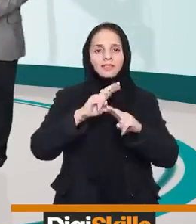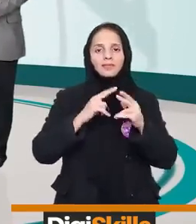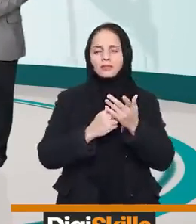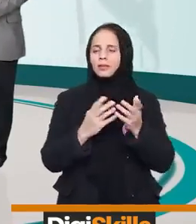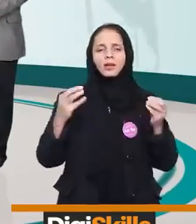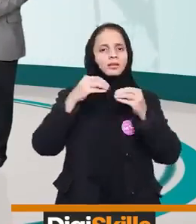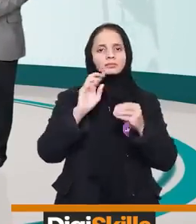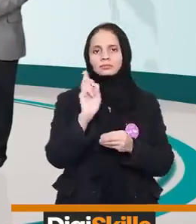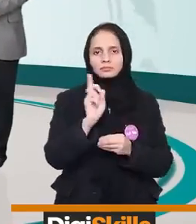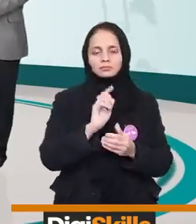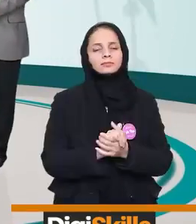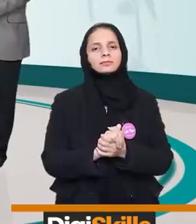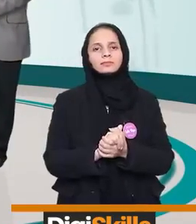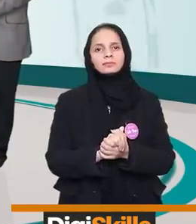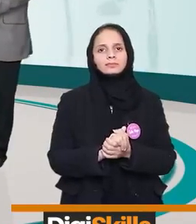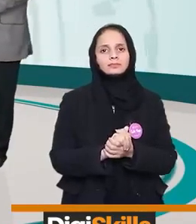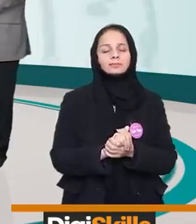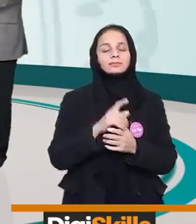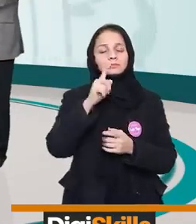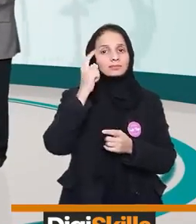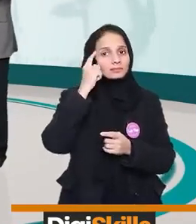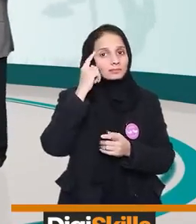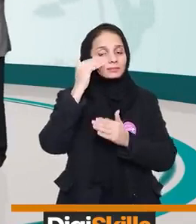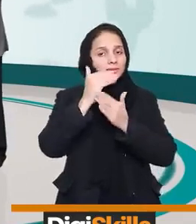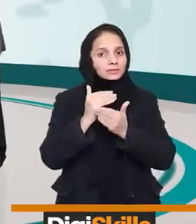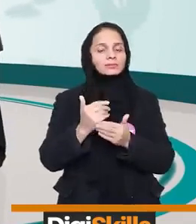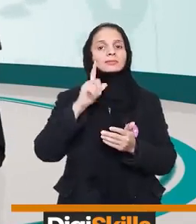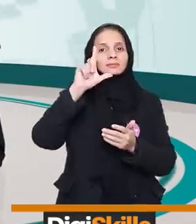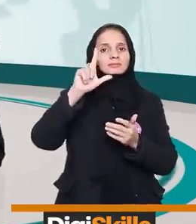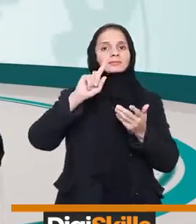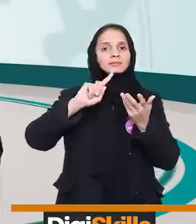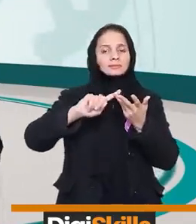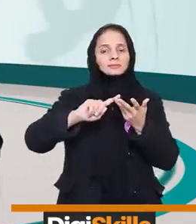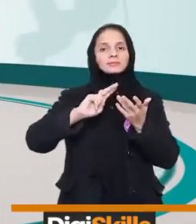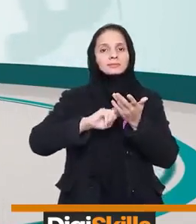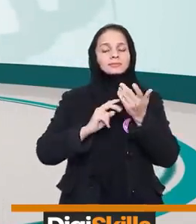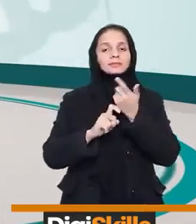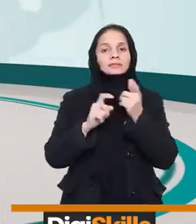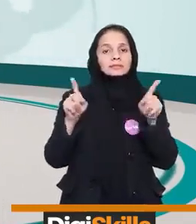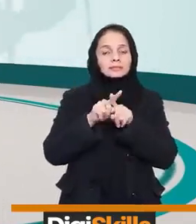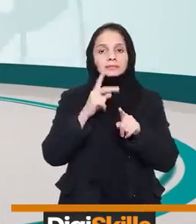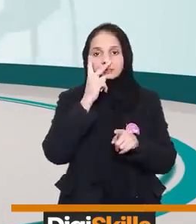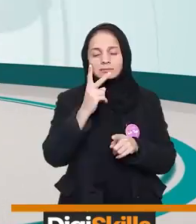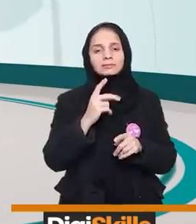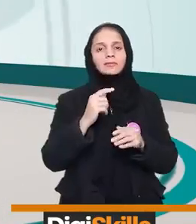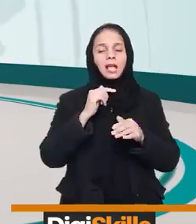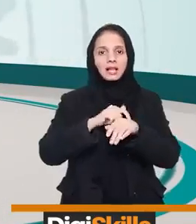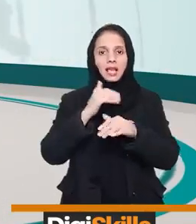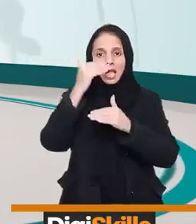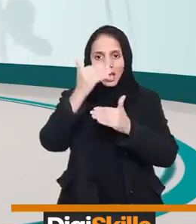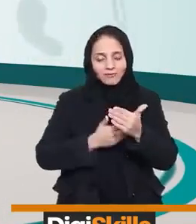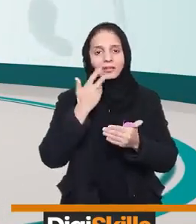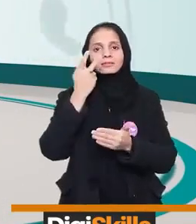فری لانسنگ نہیں ہوتی. لین کانسیپٹ، LEAN، یہ دنیا کا